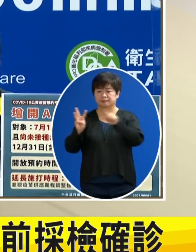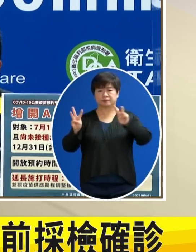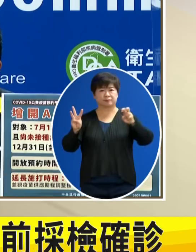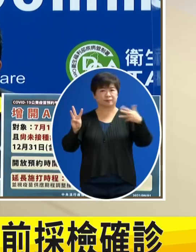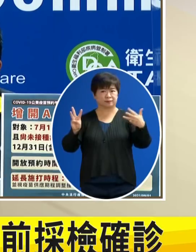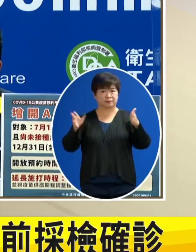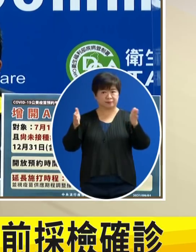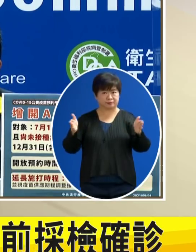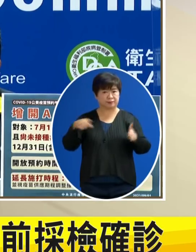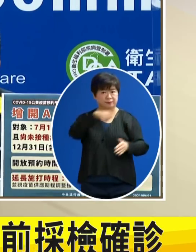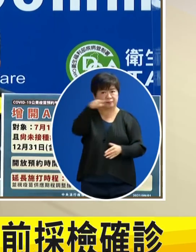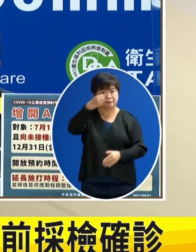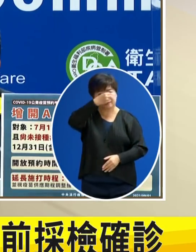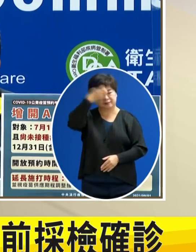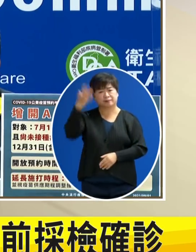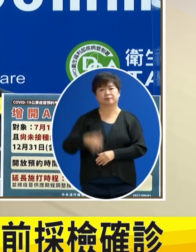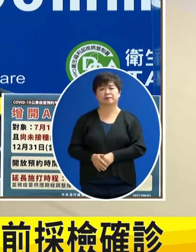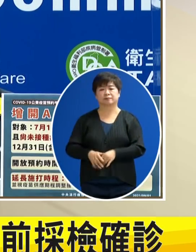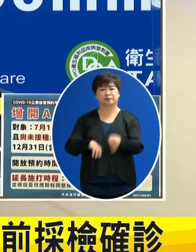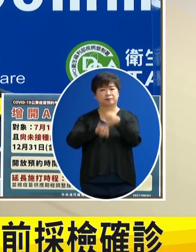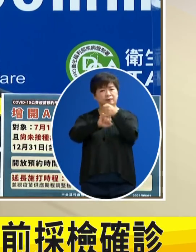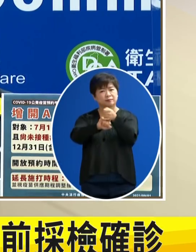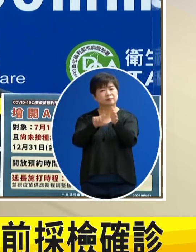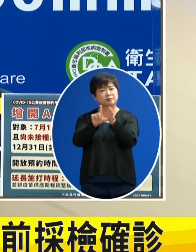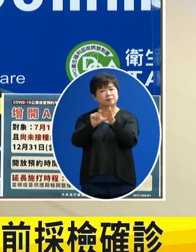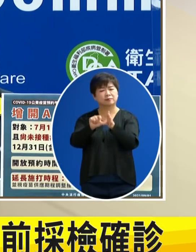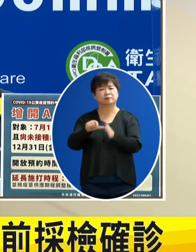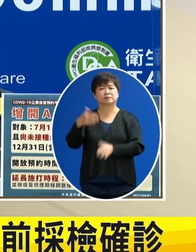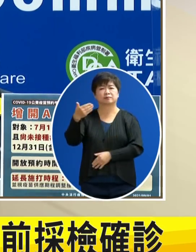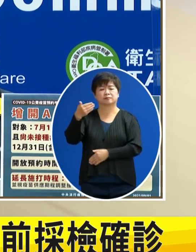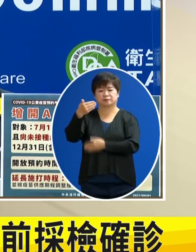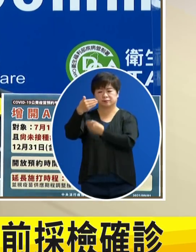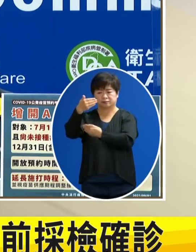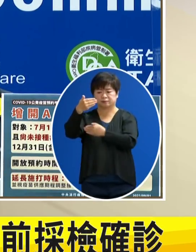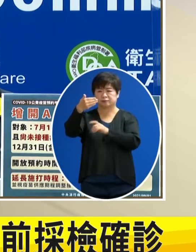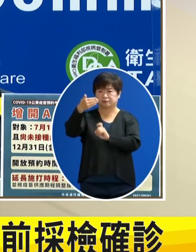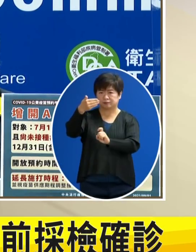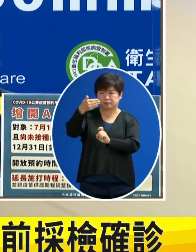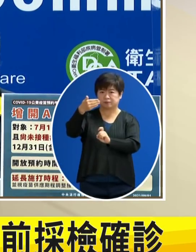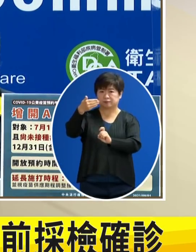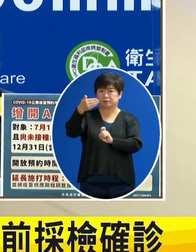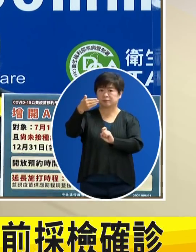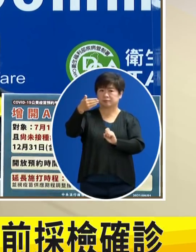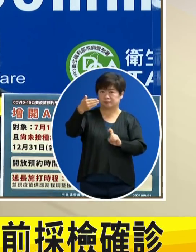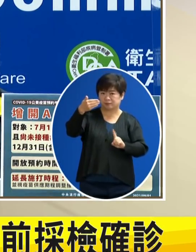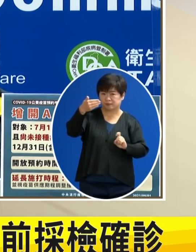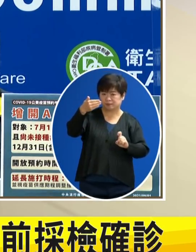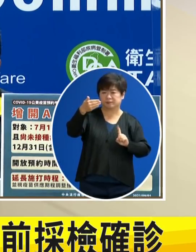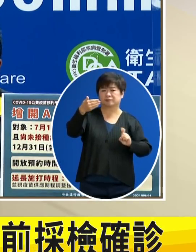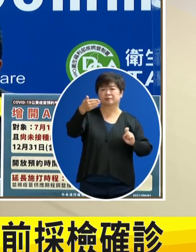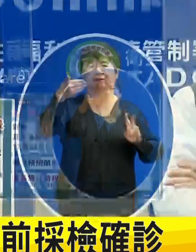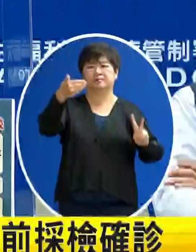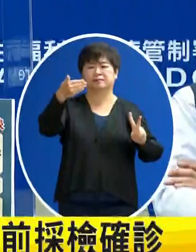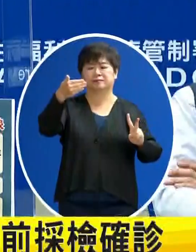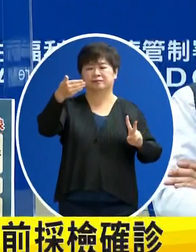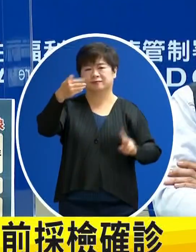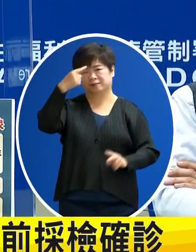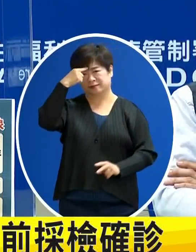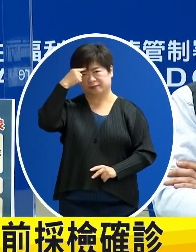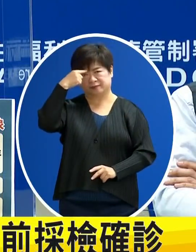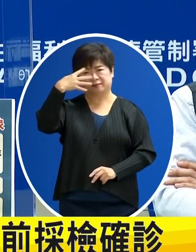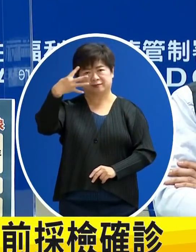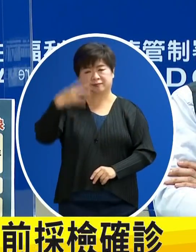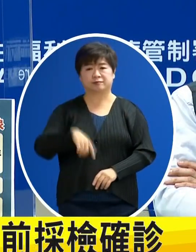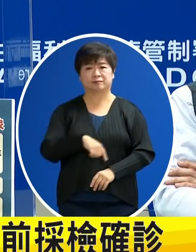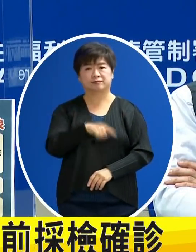23岁到28岁的民众，在预约的时候哈，除了9月10号、9月9号、9月10号以外，现在又增加2天，9月11号